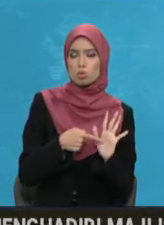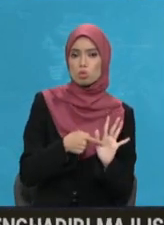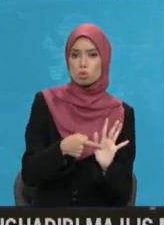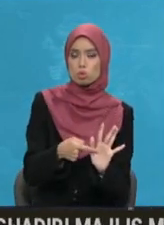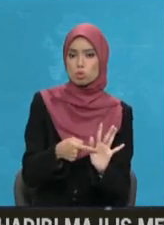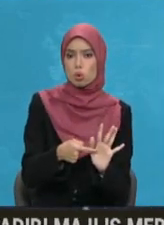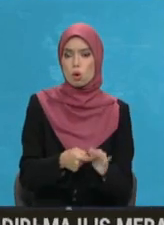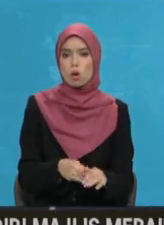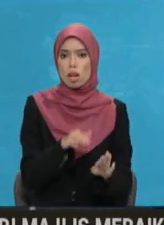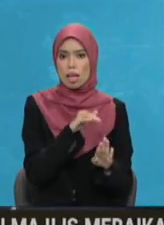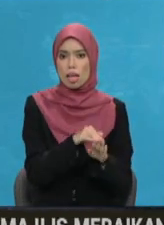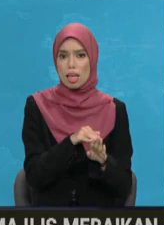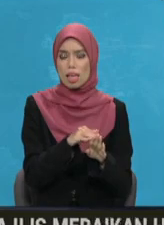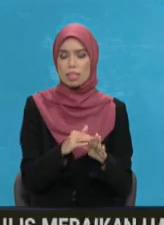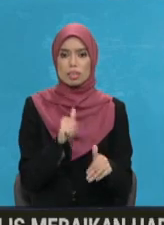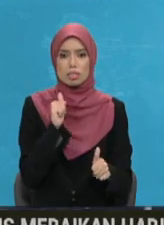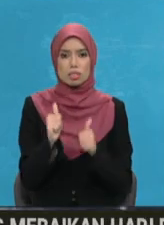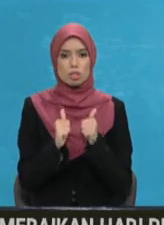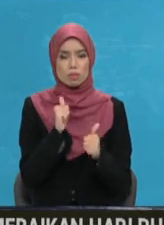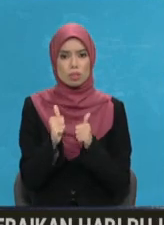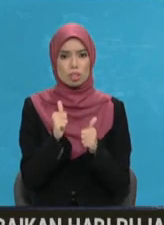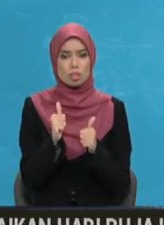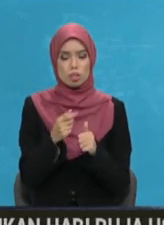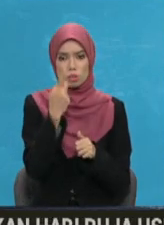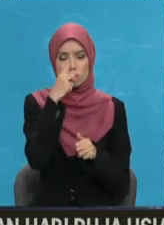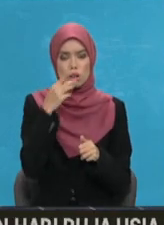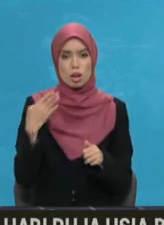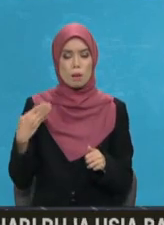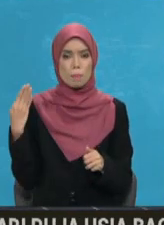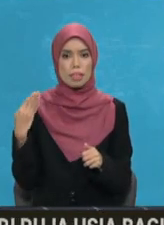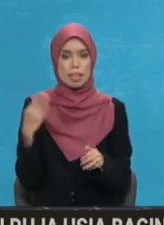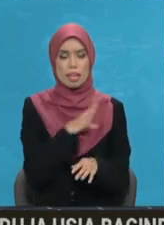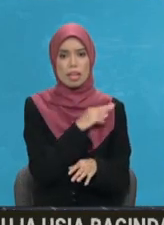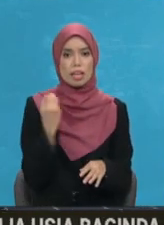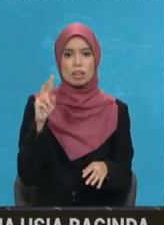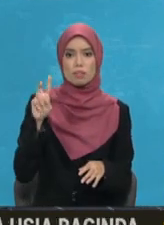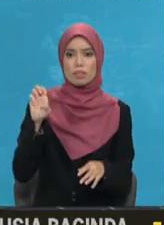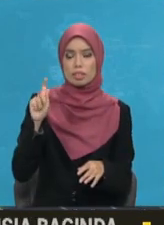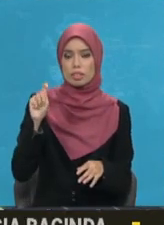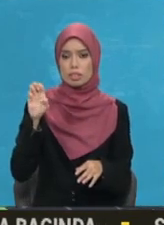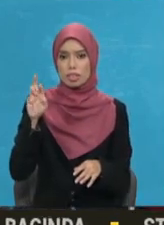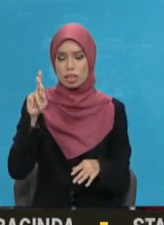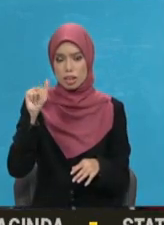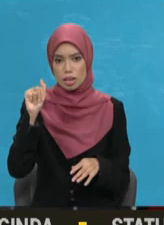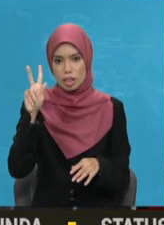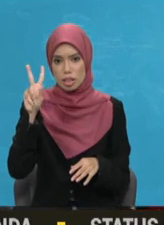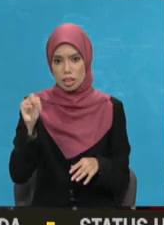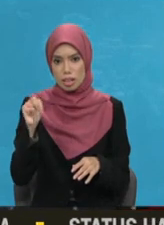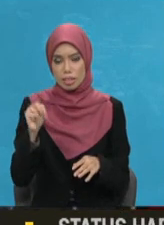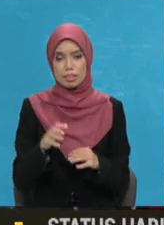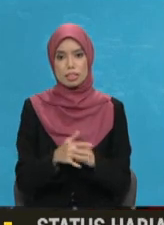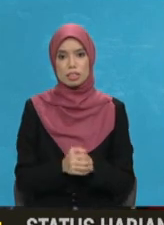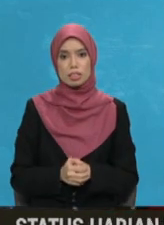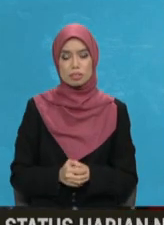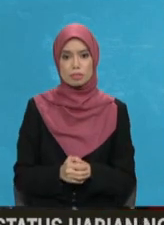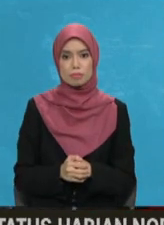activity tersebut dengan penyertaan daripada golongan beliau dan Veteran Kampung Pangkalan Batu juga kumpulan teks negara Brunei